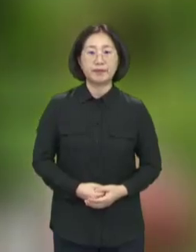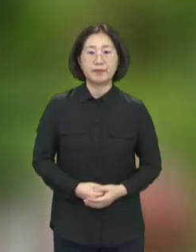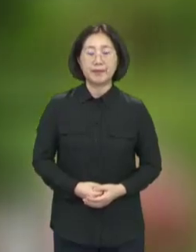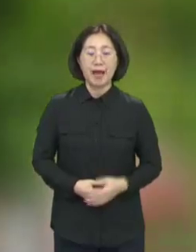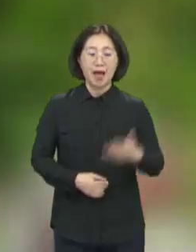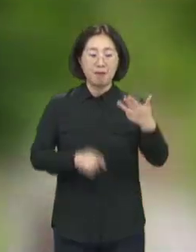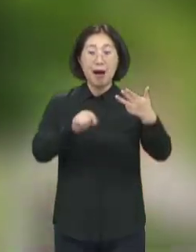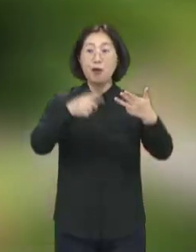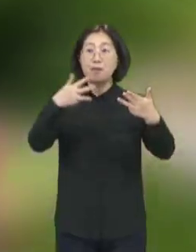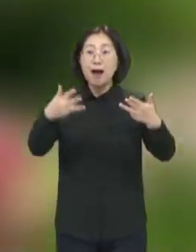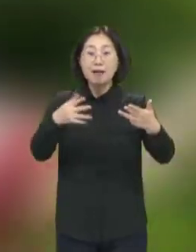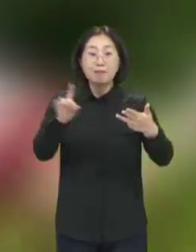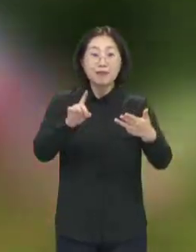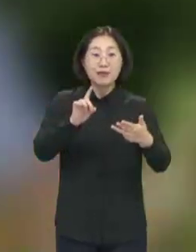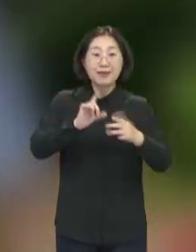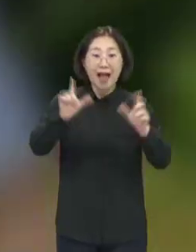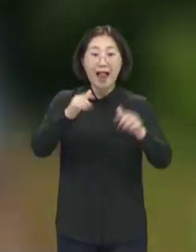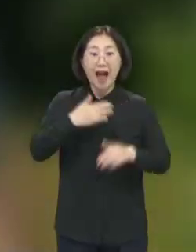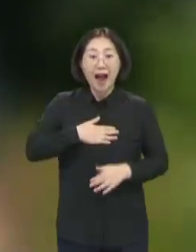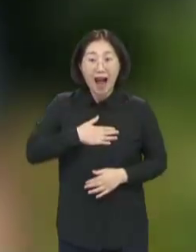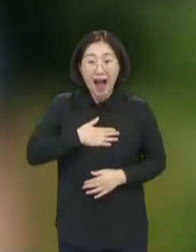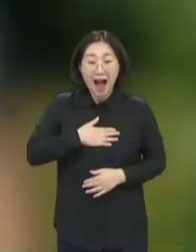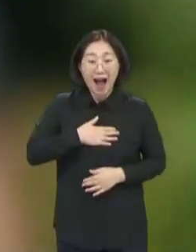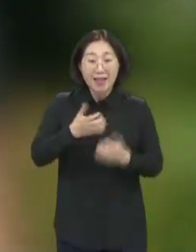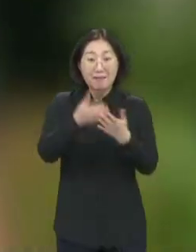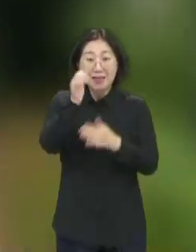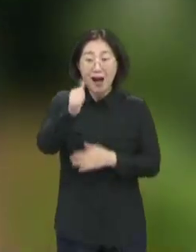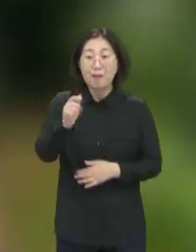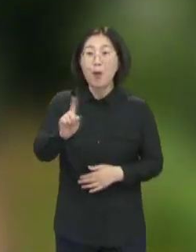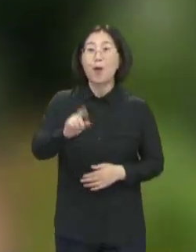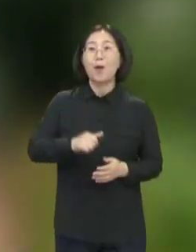8월 8일이 무슨 날인지 아나, 고팀장? 예.